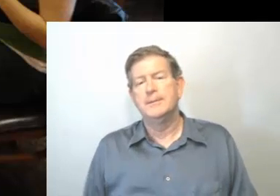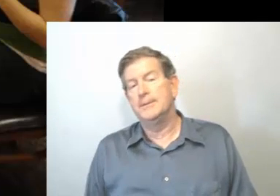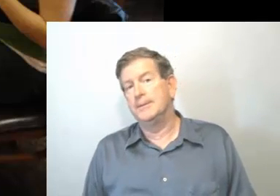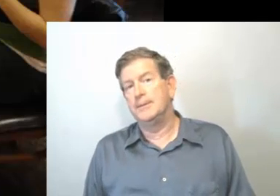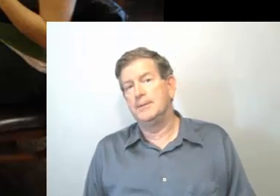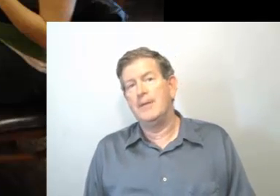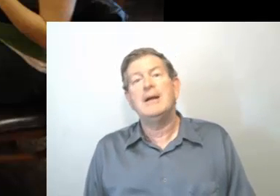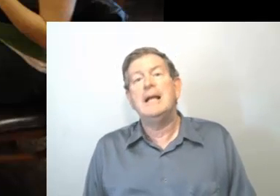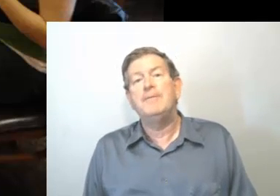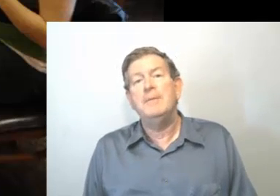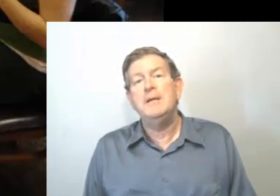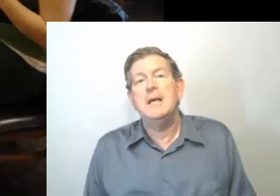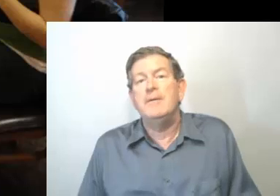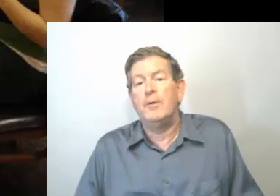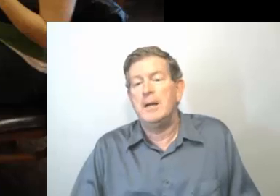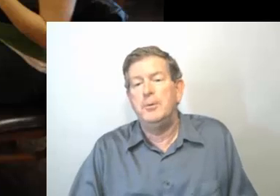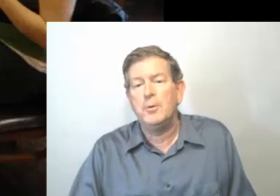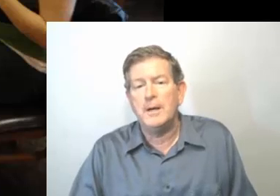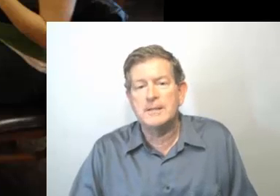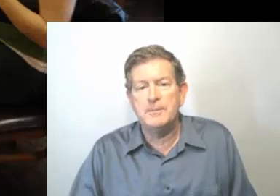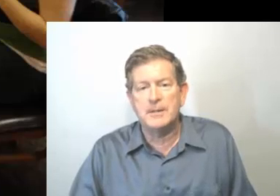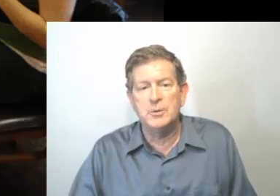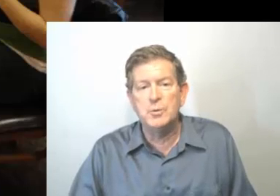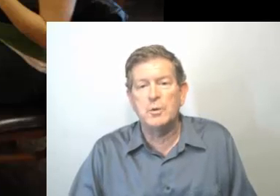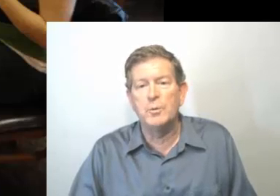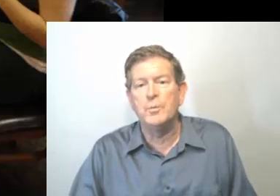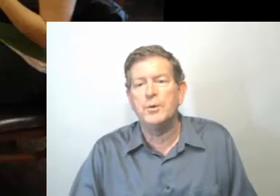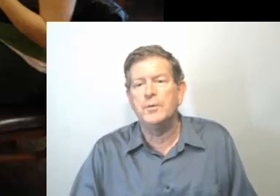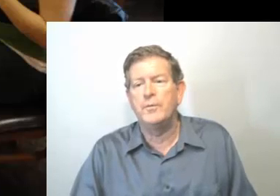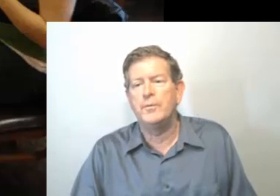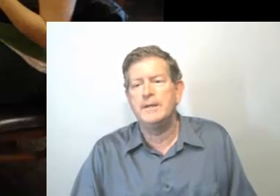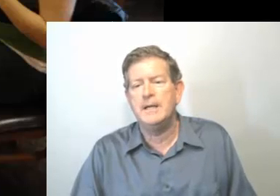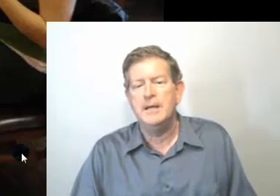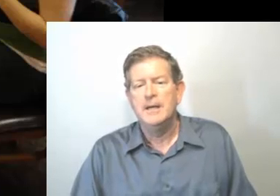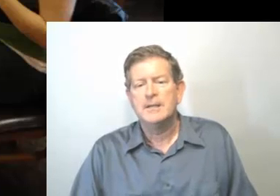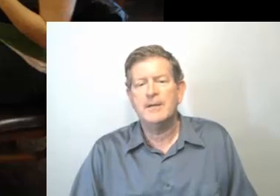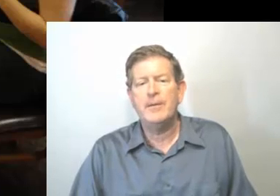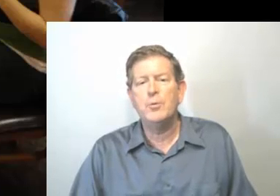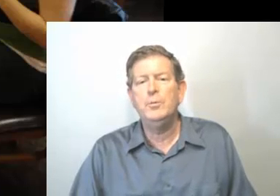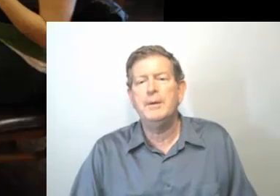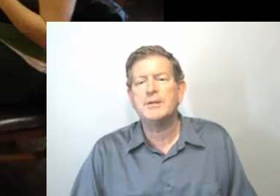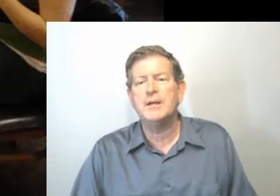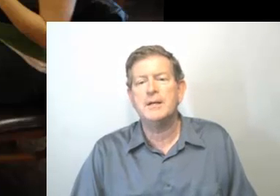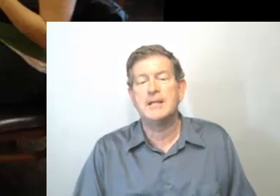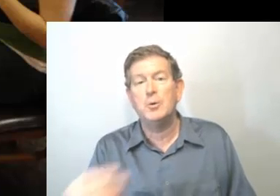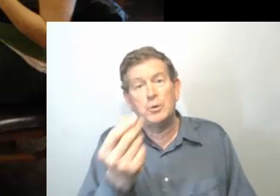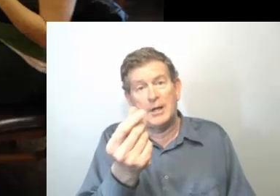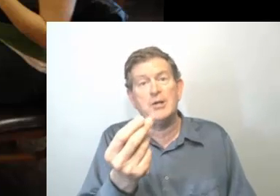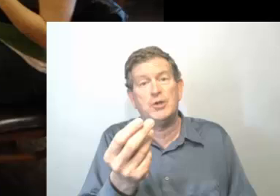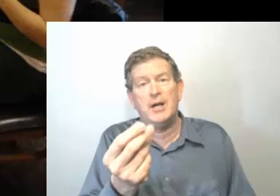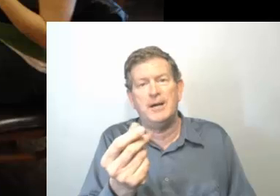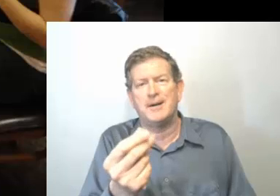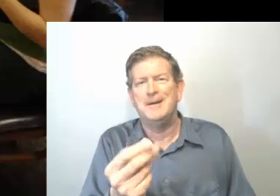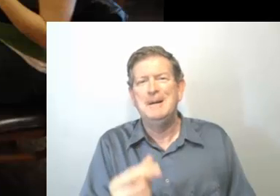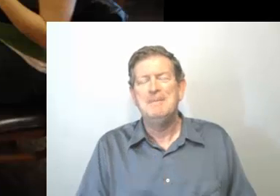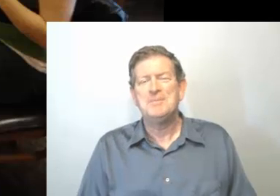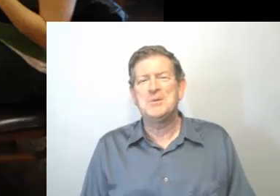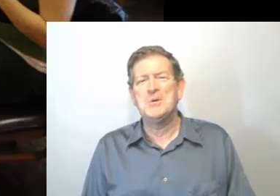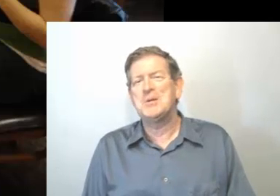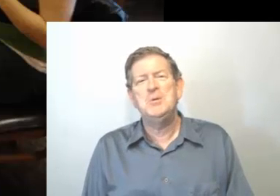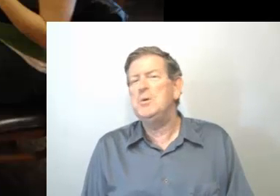avec, avec la famille. Et voilà pourquoi. C'est parce que nous sommes nombreux. Vous voyez, ça fait beaucoup de personnes. Ça coûte très